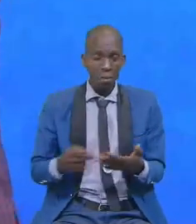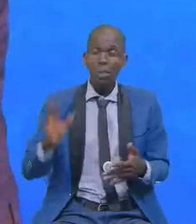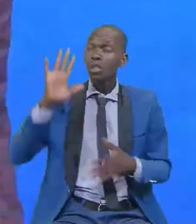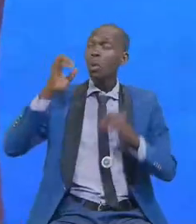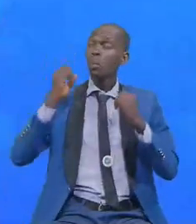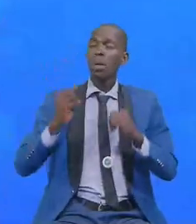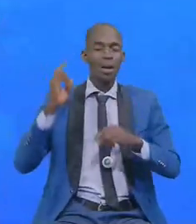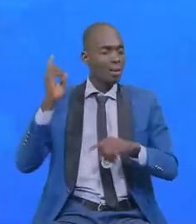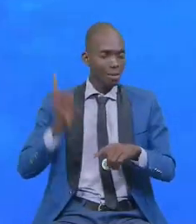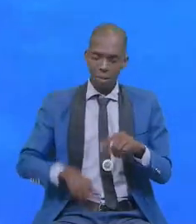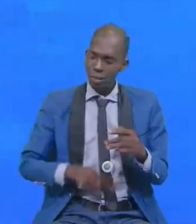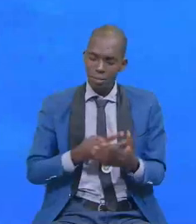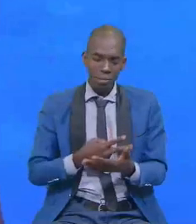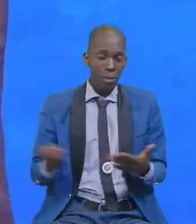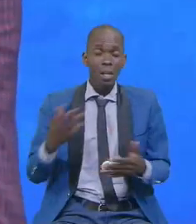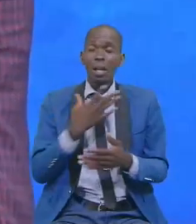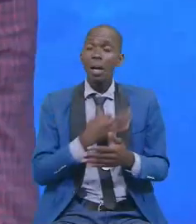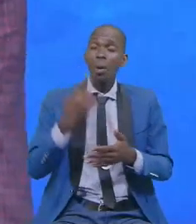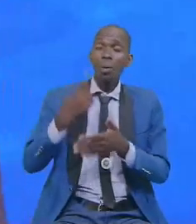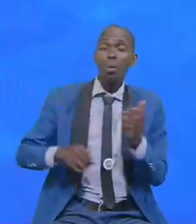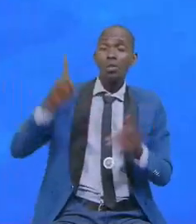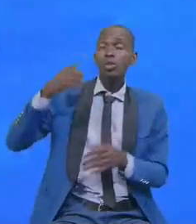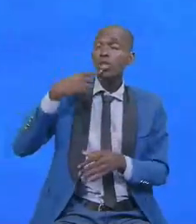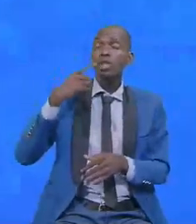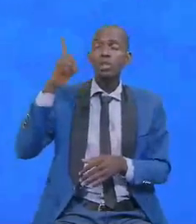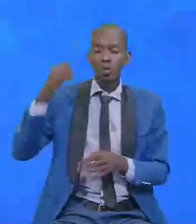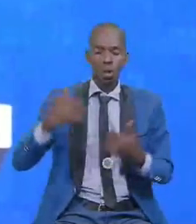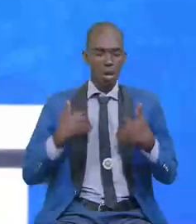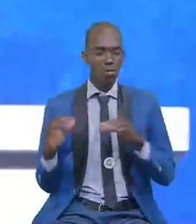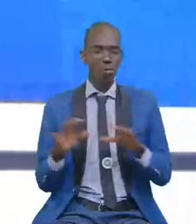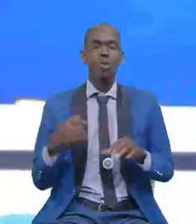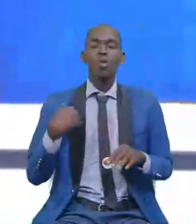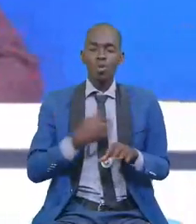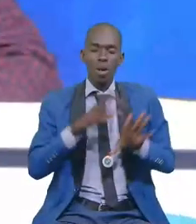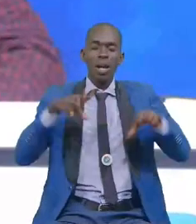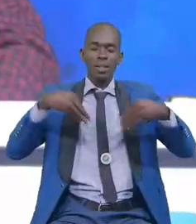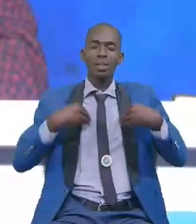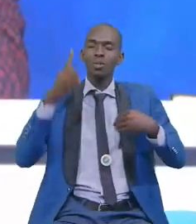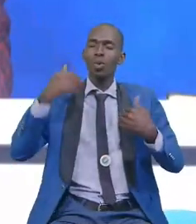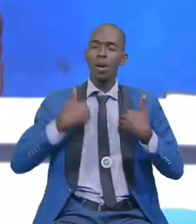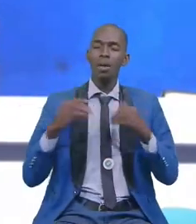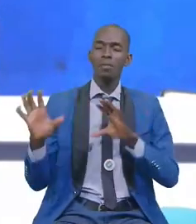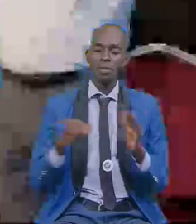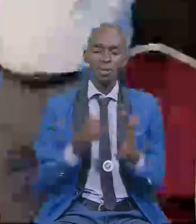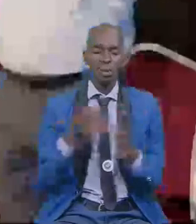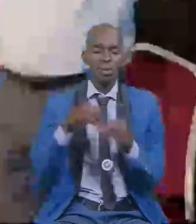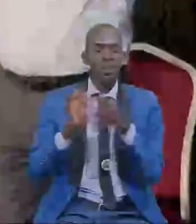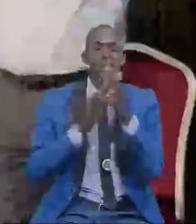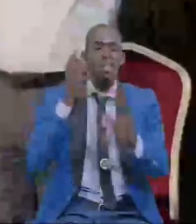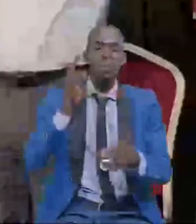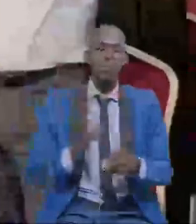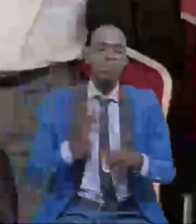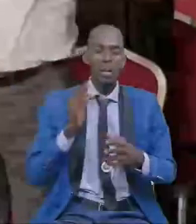pas faillir. Et tout ce que tu as dit, que tu as fait, nous l'acceptons. Tu l'as fait au nom de Jésus.